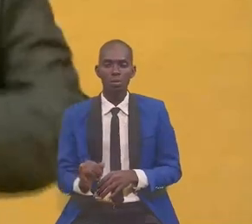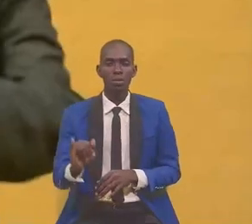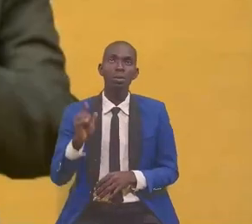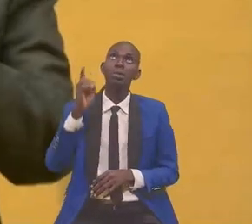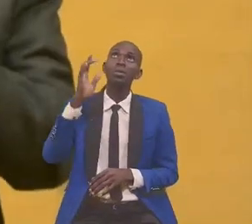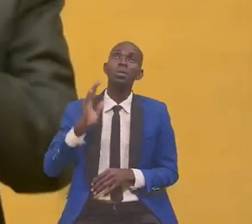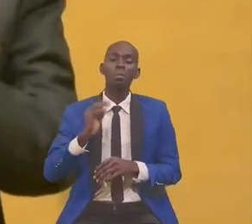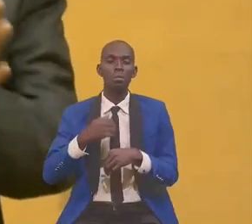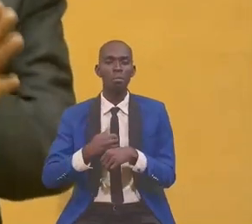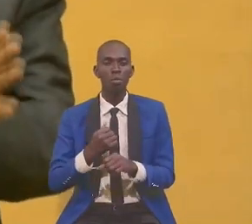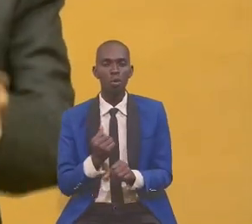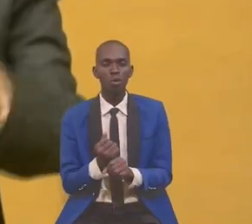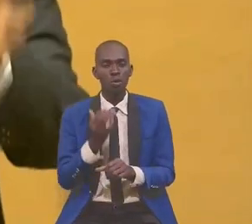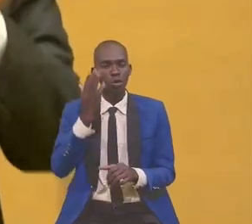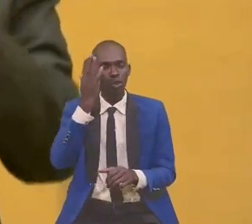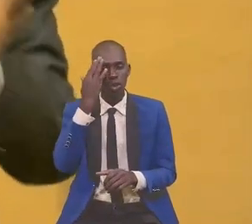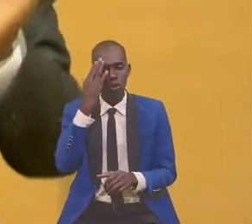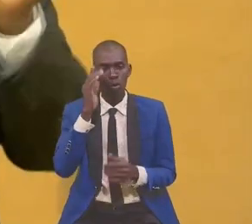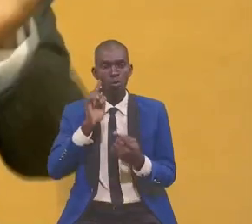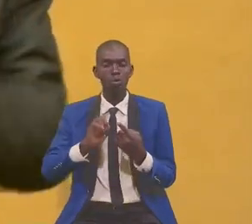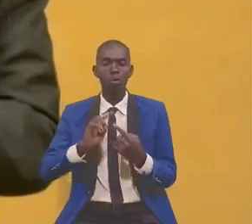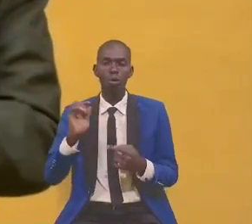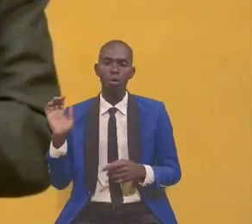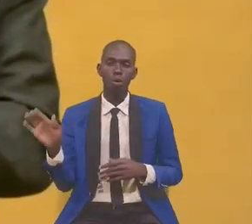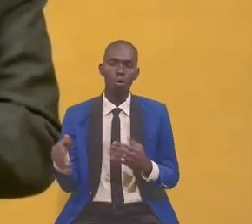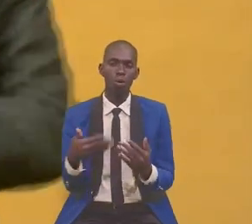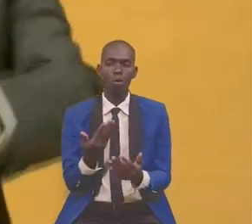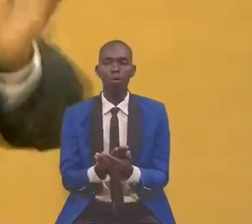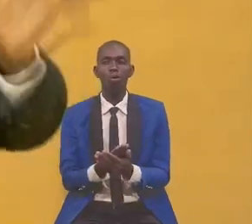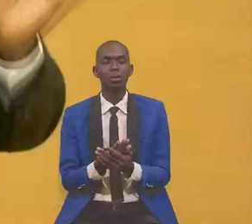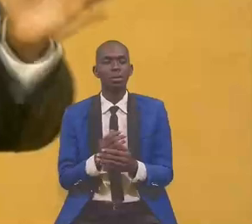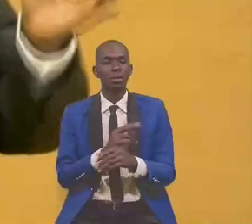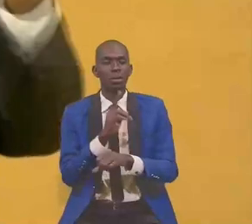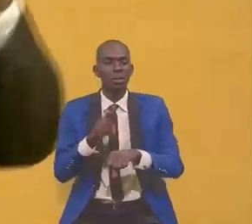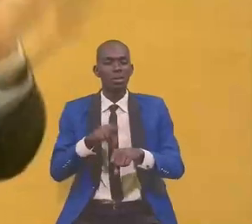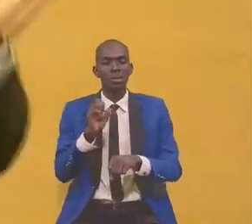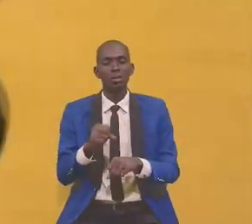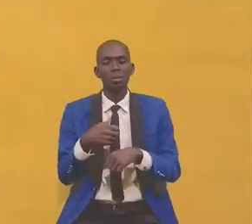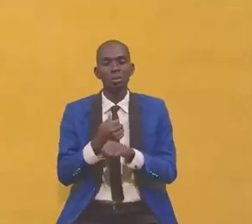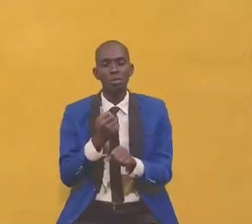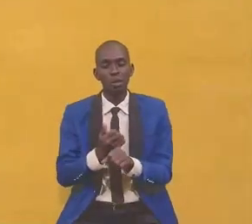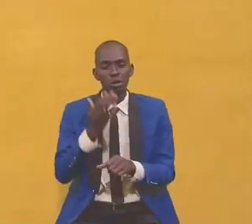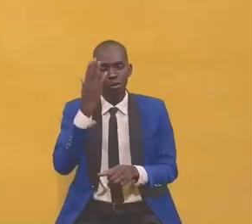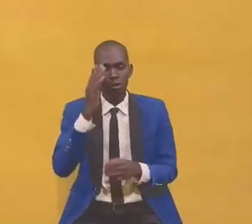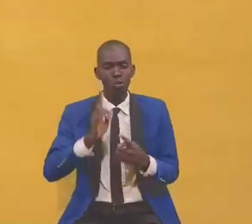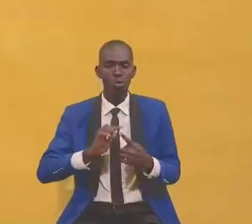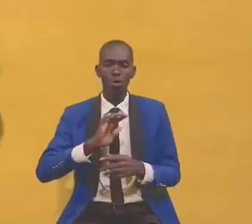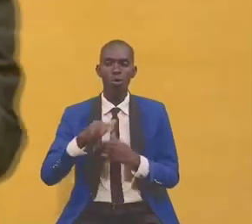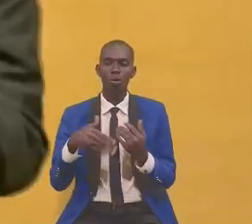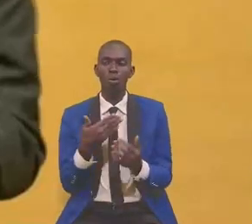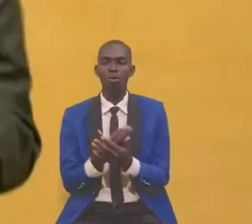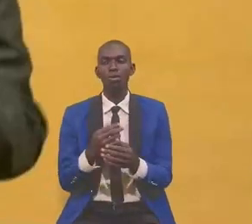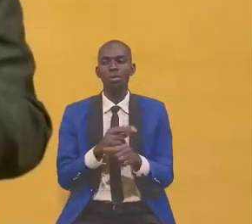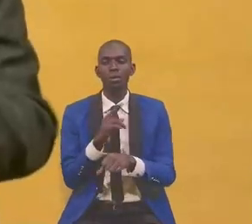connaissance de toutes les nations. porter à la connaissance de toutes les